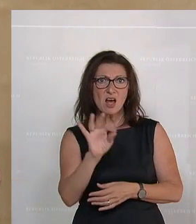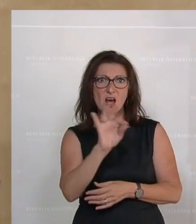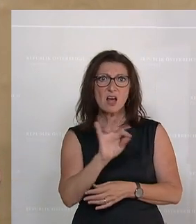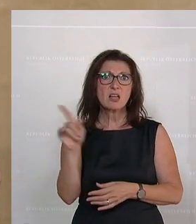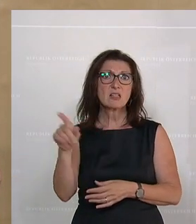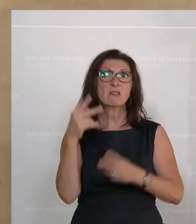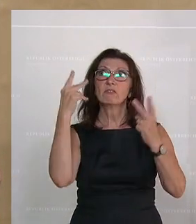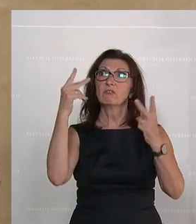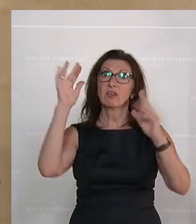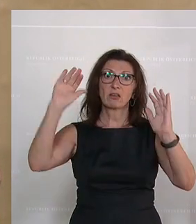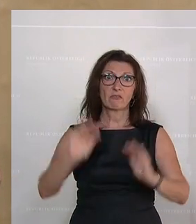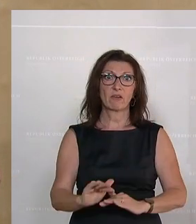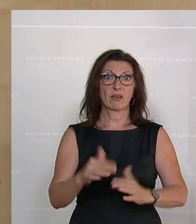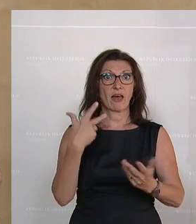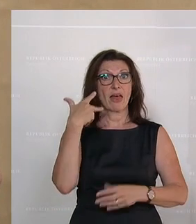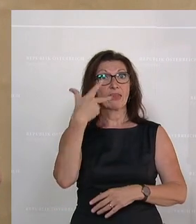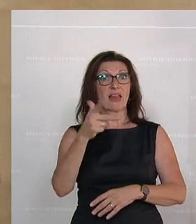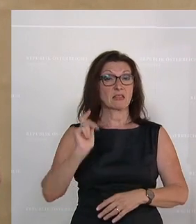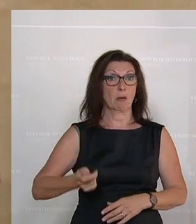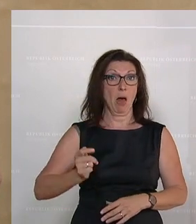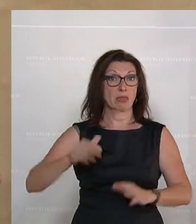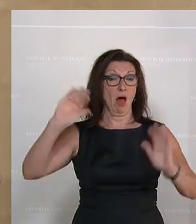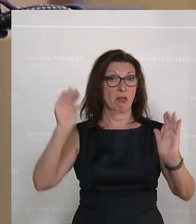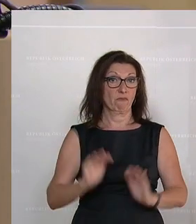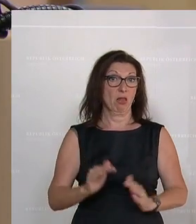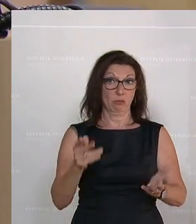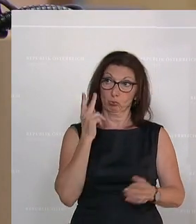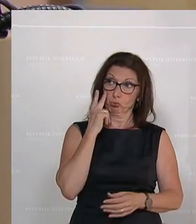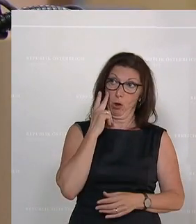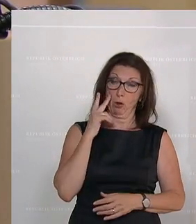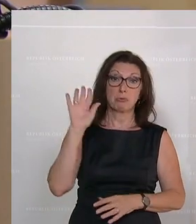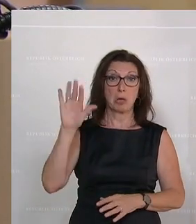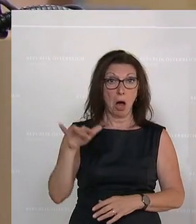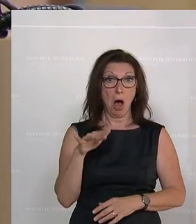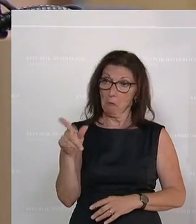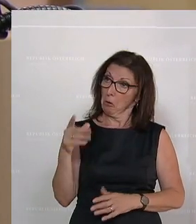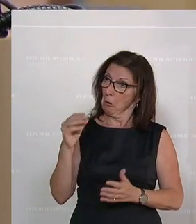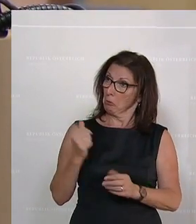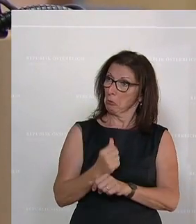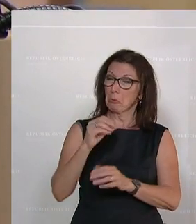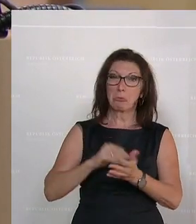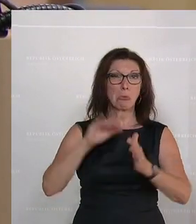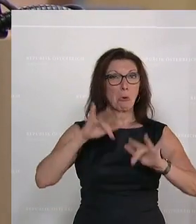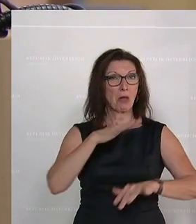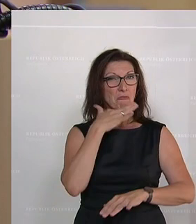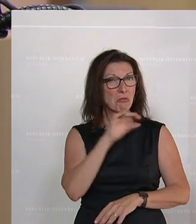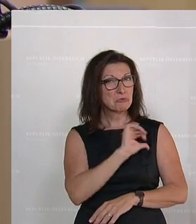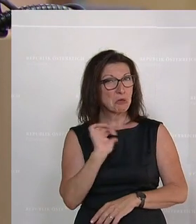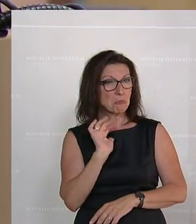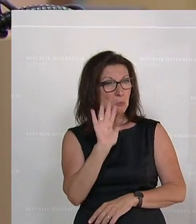wert sind zurzeit 30 mandate - bis zu 2000 ob ihr habt so sehr viel selbstbewusstsein liebe kolleginnen und kollegen